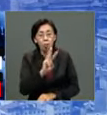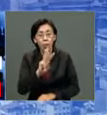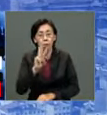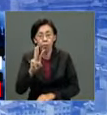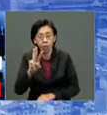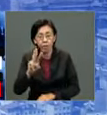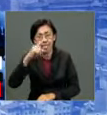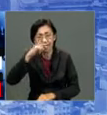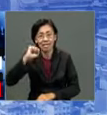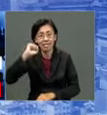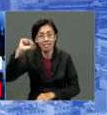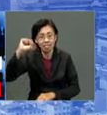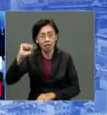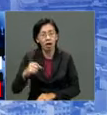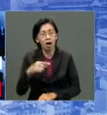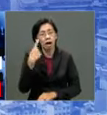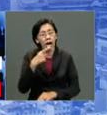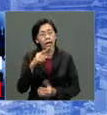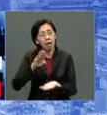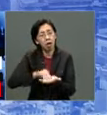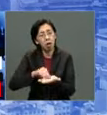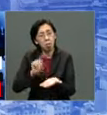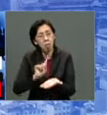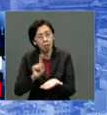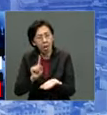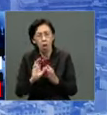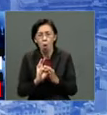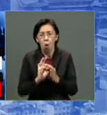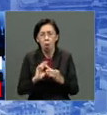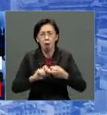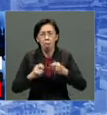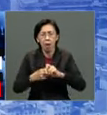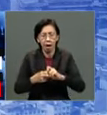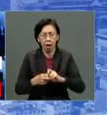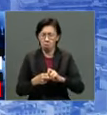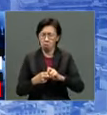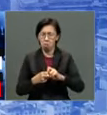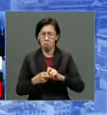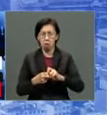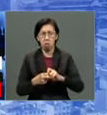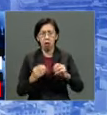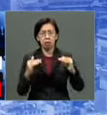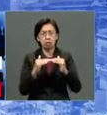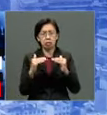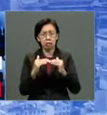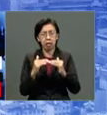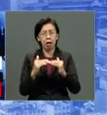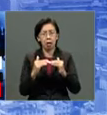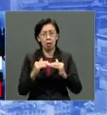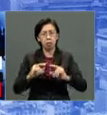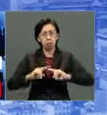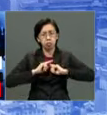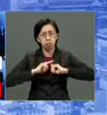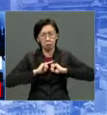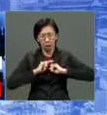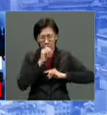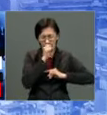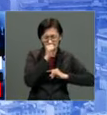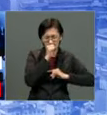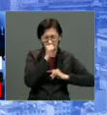ข้อมูลอย่างไรใครเข้าถึงข้อมูลได้บ้างนะครับมีความกังวลว่าจะกระทบกับเรื่องของสิทธิเสรีภาพส่วนบุคคลหรือเปล่ามีการนำ